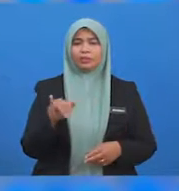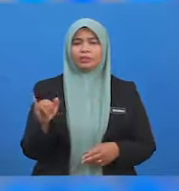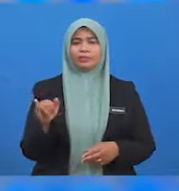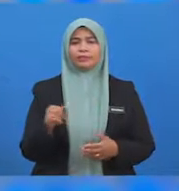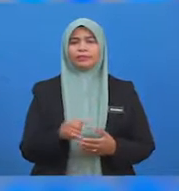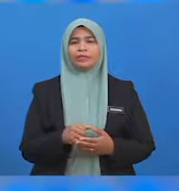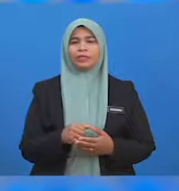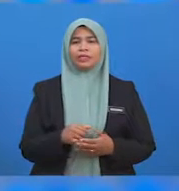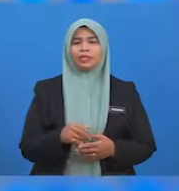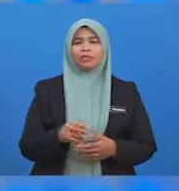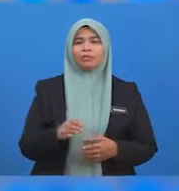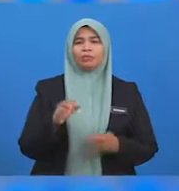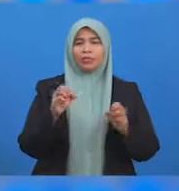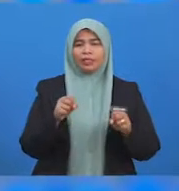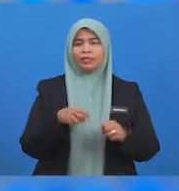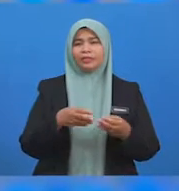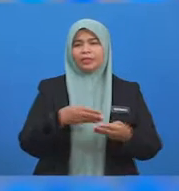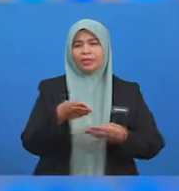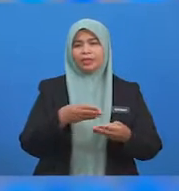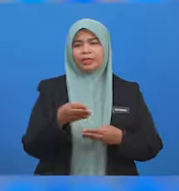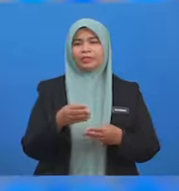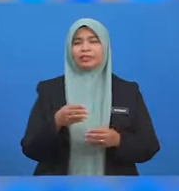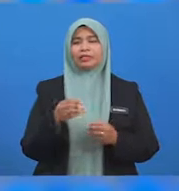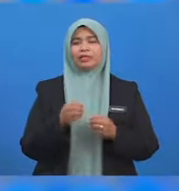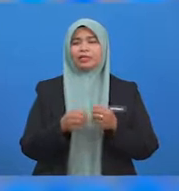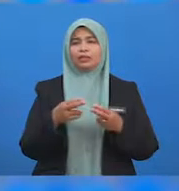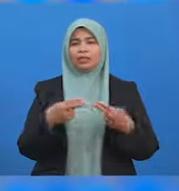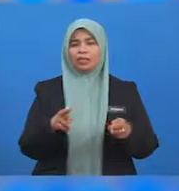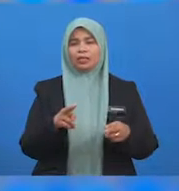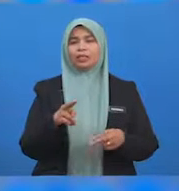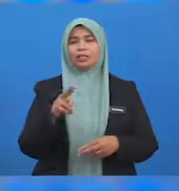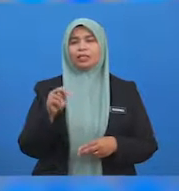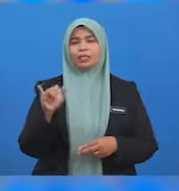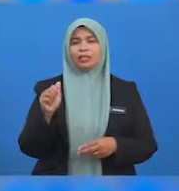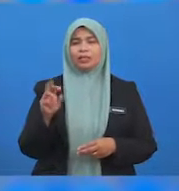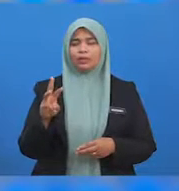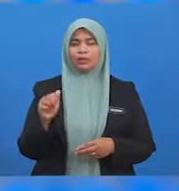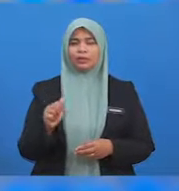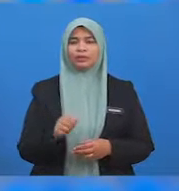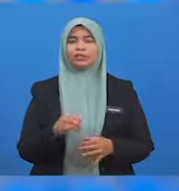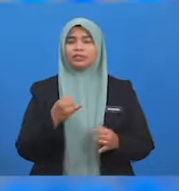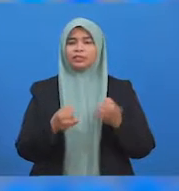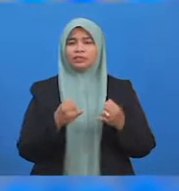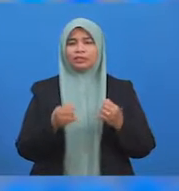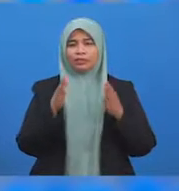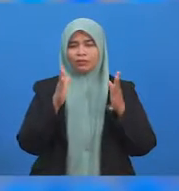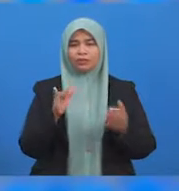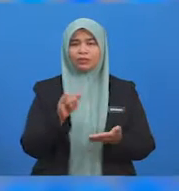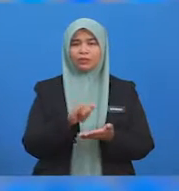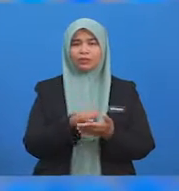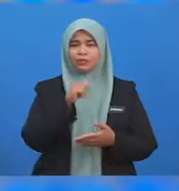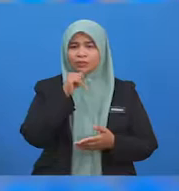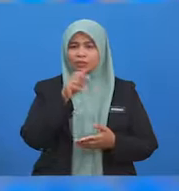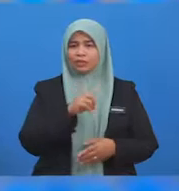itu berhak dibalas semula. Oleh itu, jika orang itu bukan Islam, hukuman